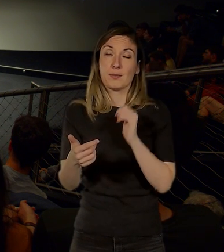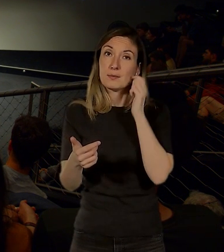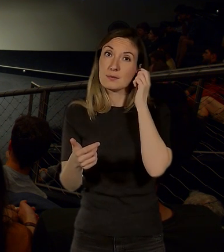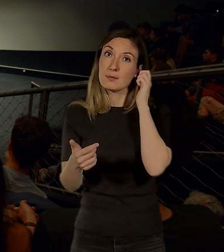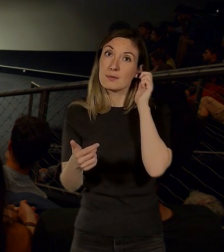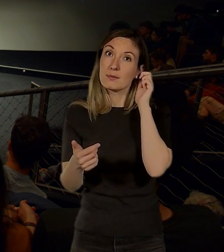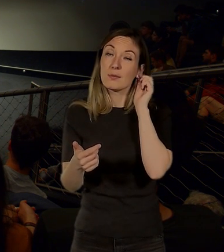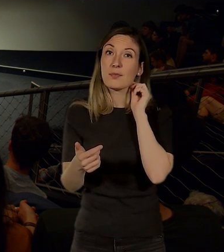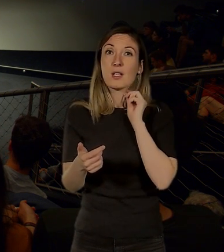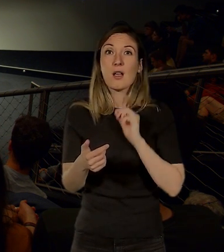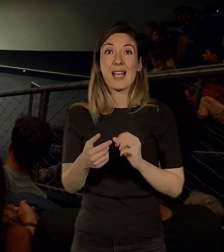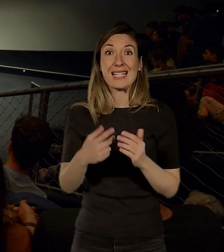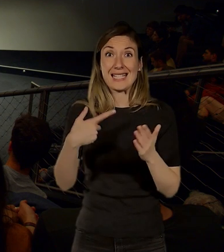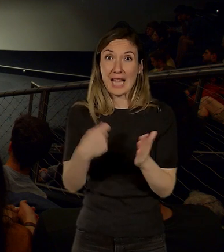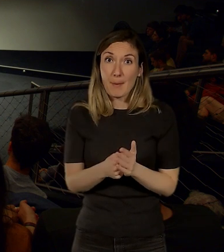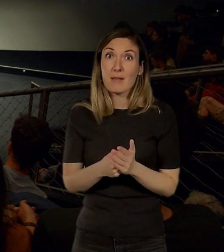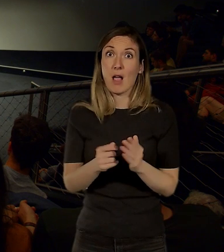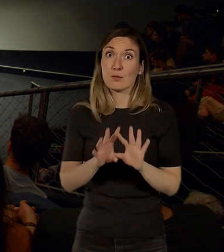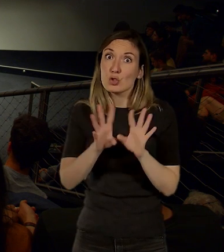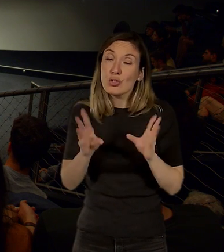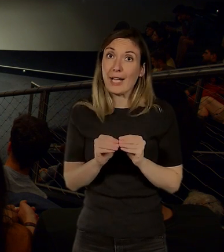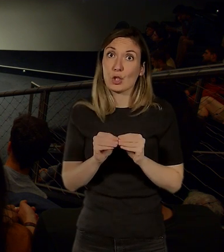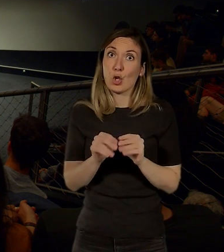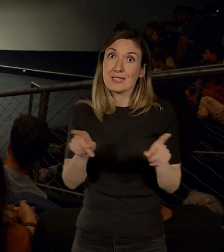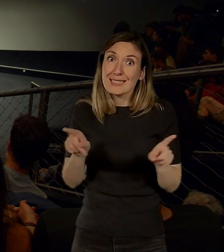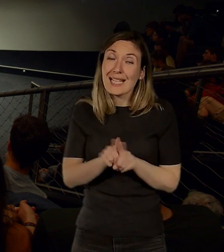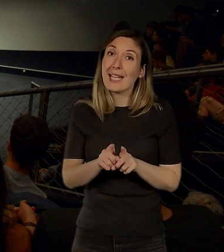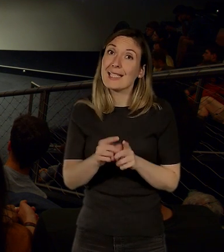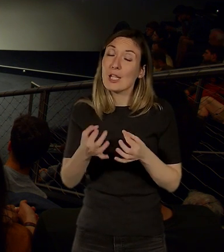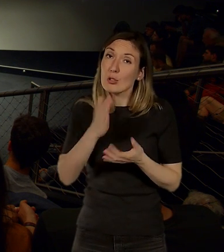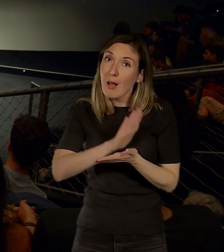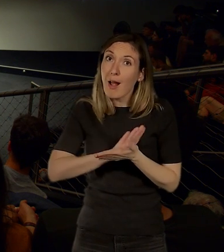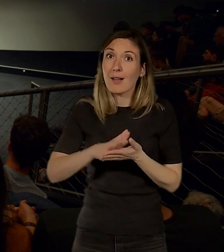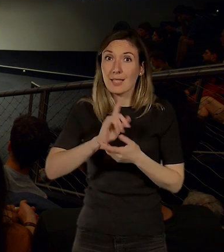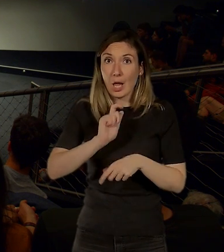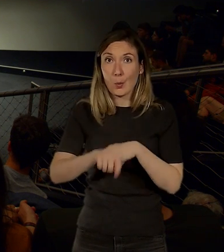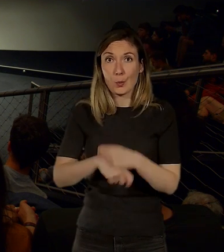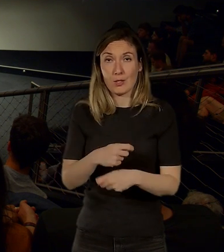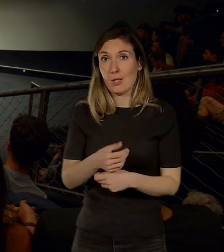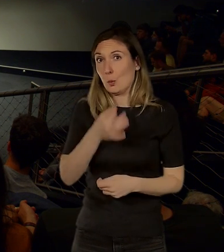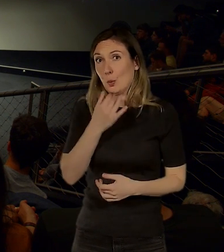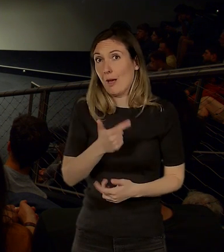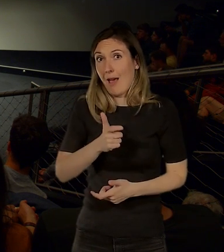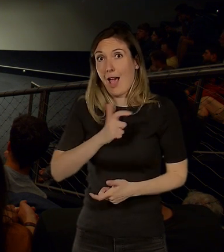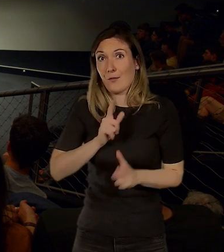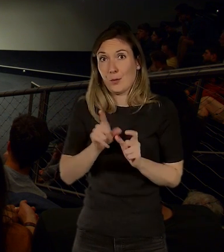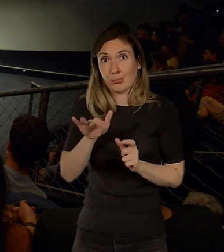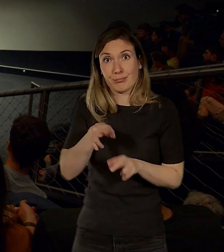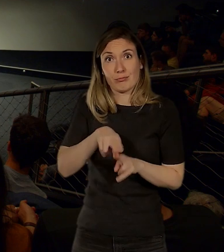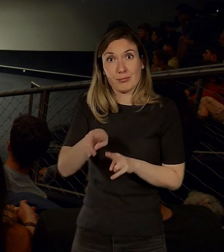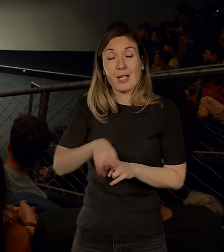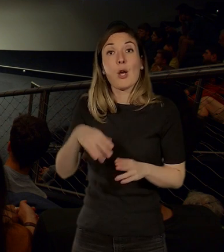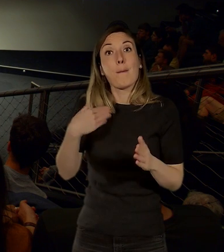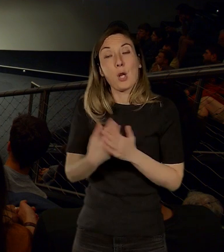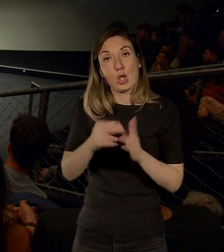bylo vlastně v celém tom úseku stejné. Proto vlastně vnímáme či vlastně ten takzvaný duální